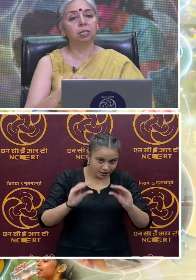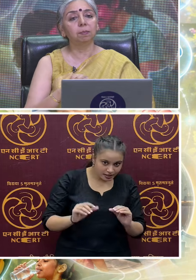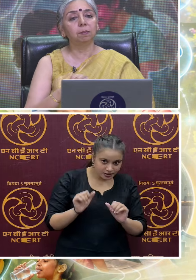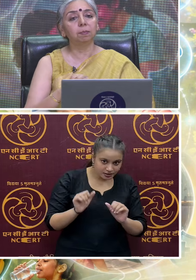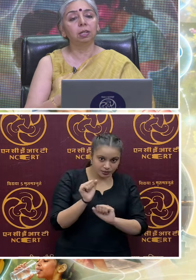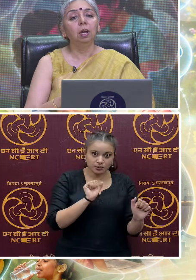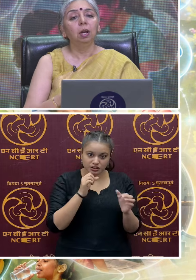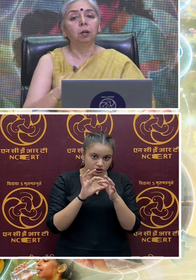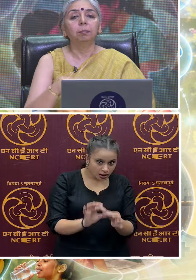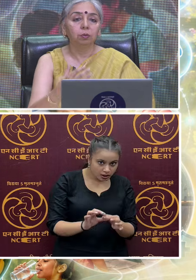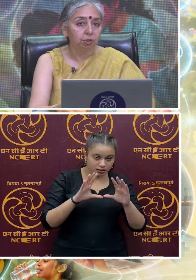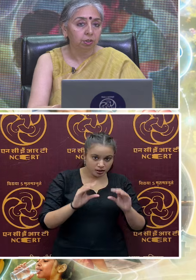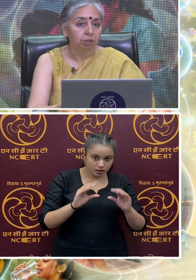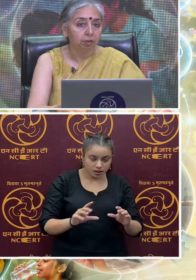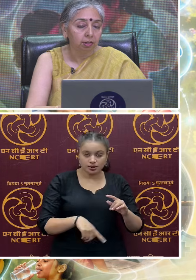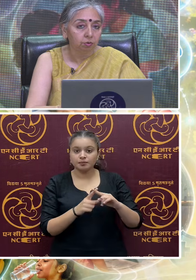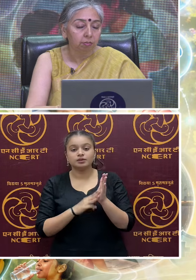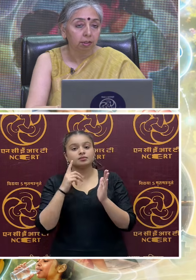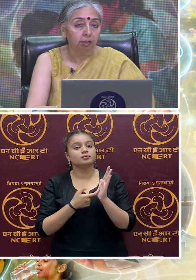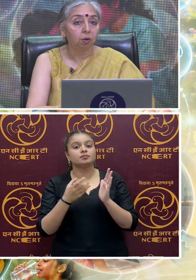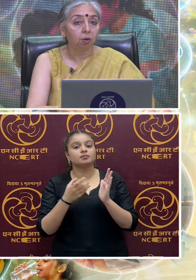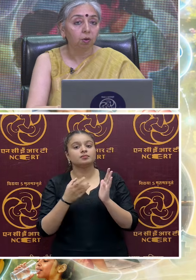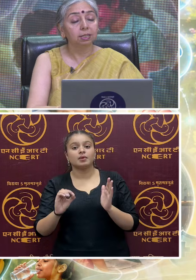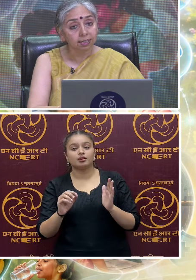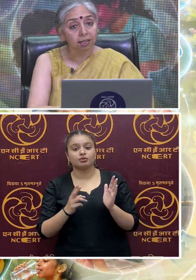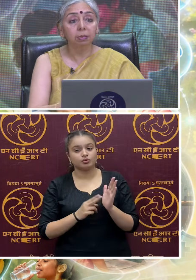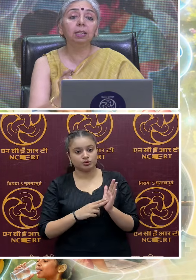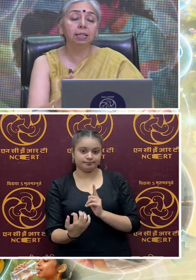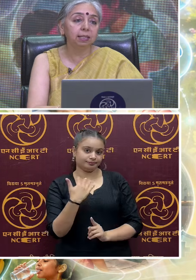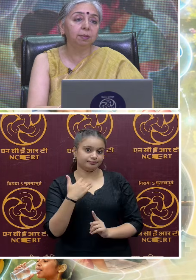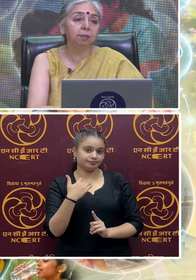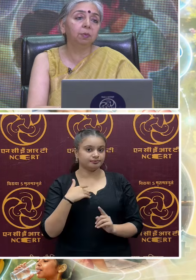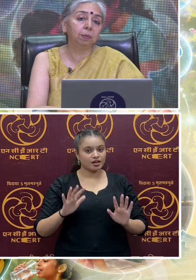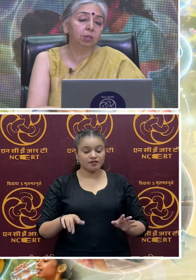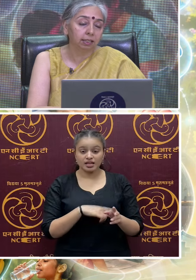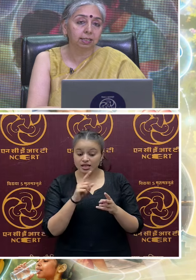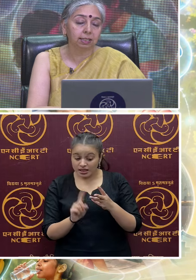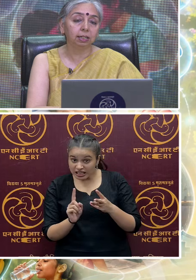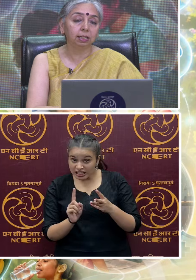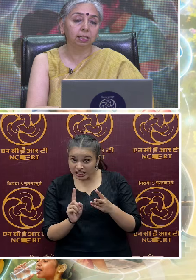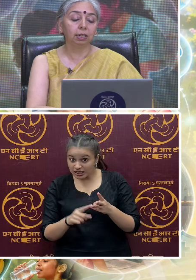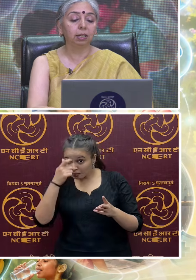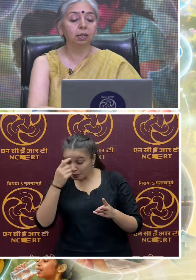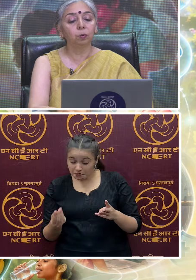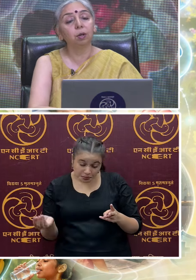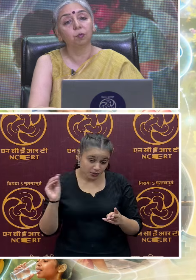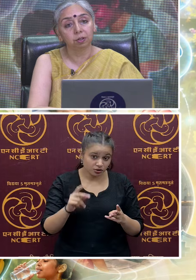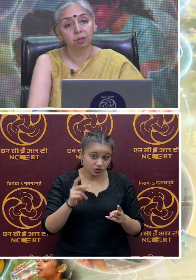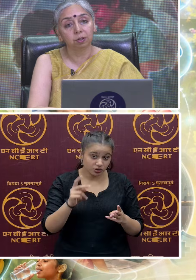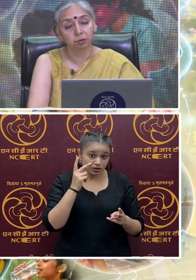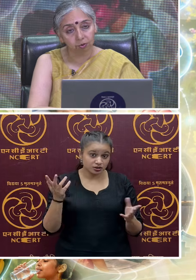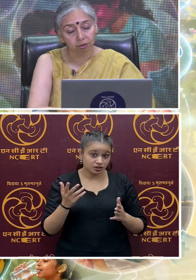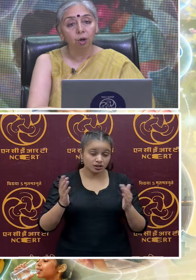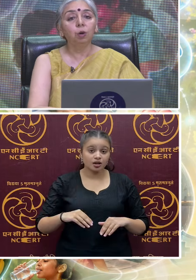एज के हिसाब से, और माइक्रोन्यूट्रिएंट मैलन्यूट्रिशन भी है। और साथ साथ में एक तीसरी प्रॉब्लम जो ज़्यादा नज़र आने लग गई है वो है